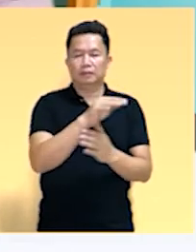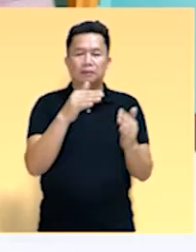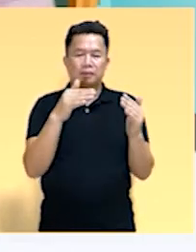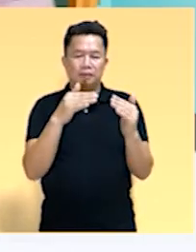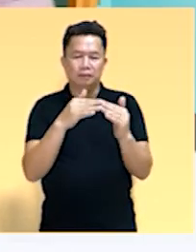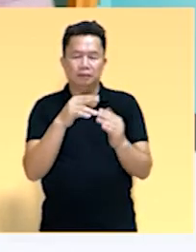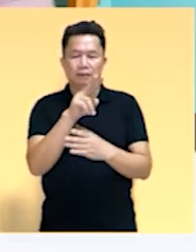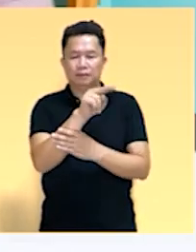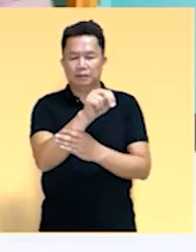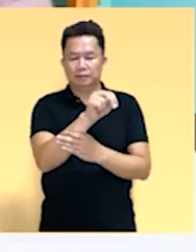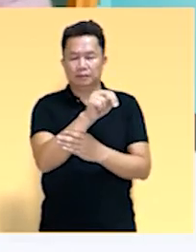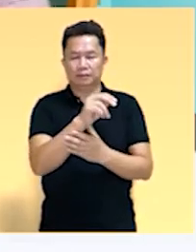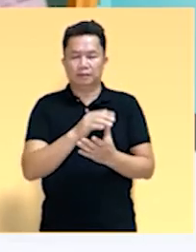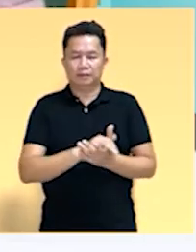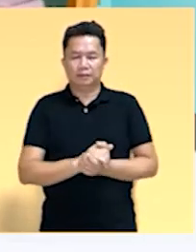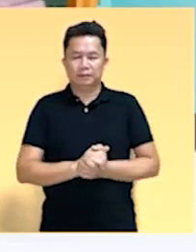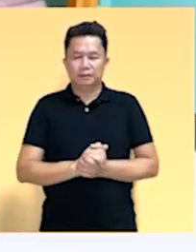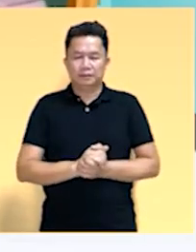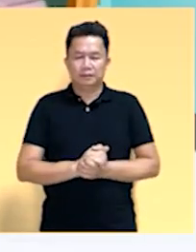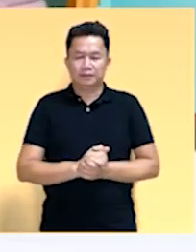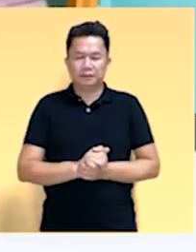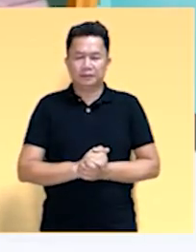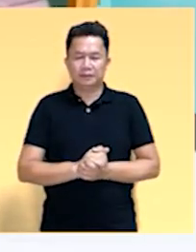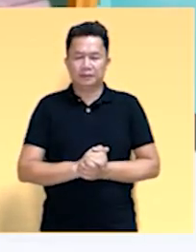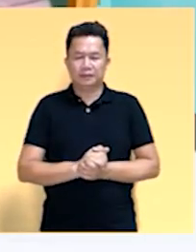3,719 equals N.